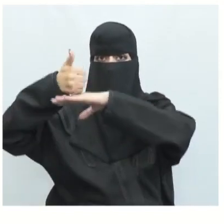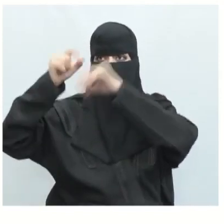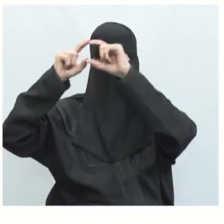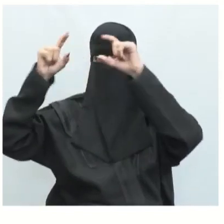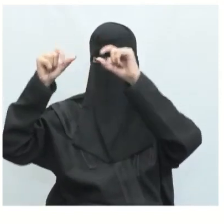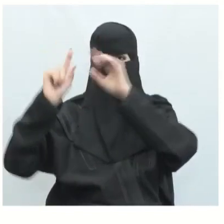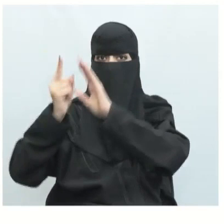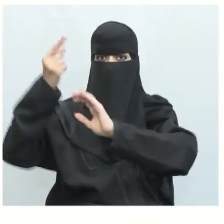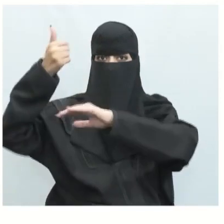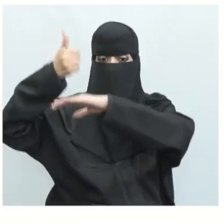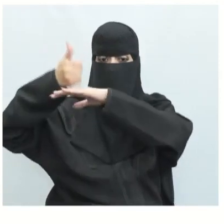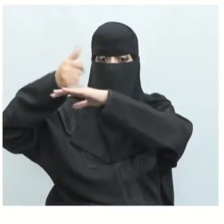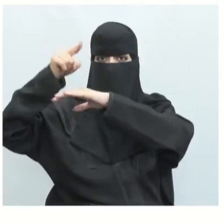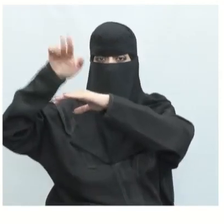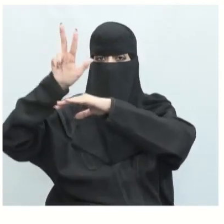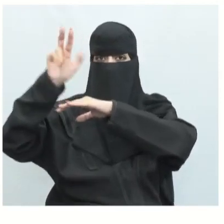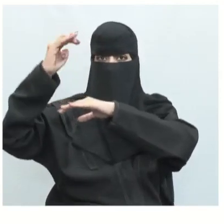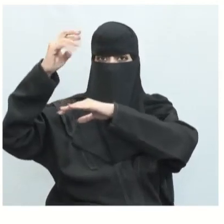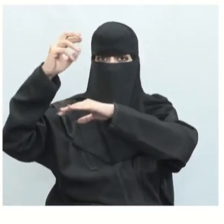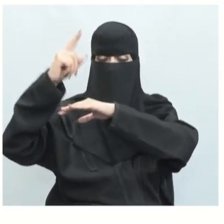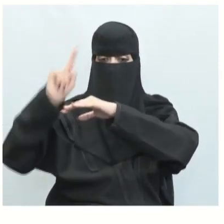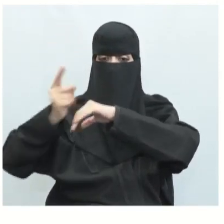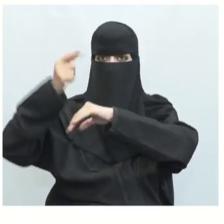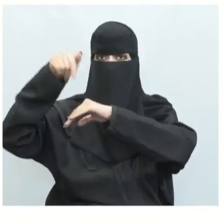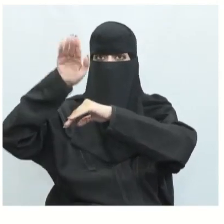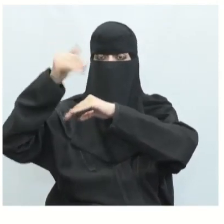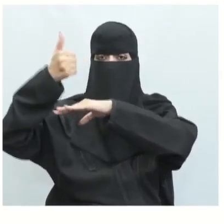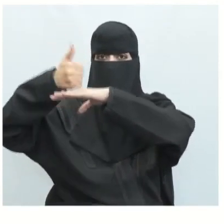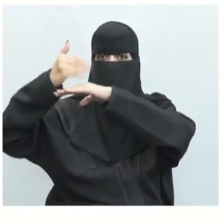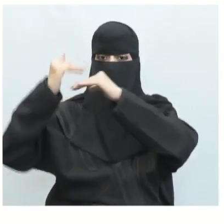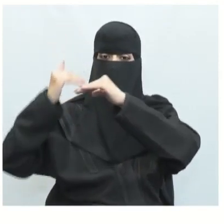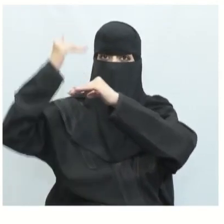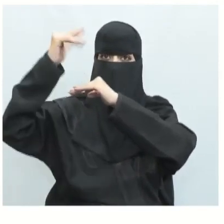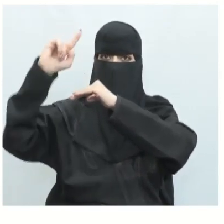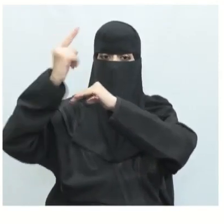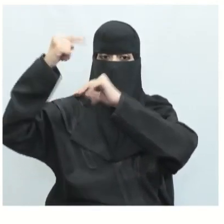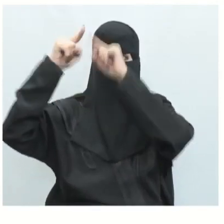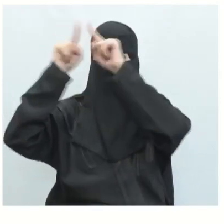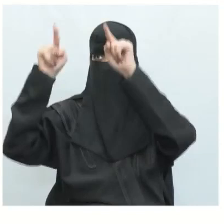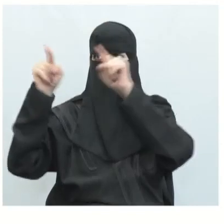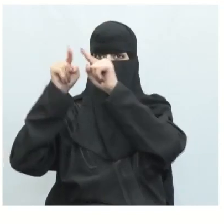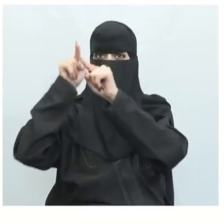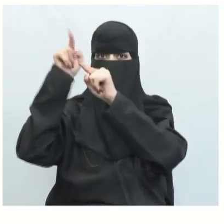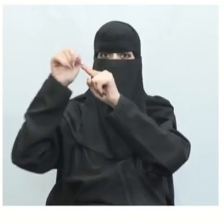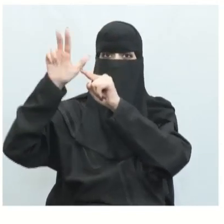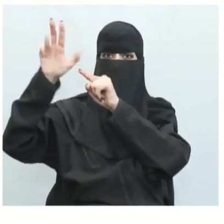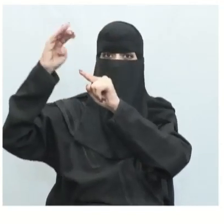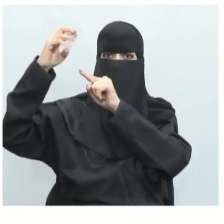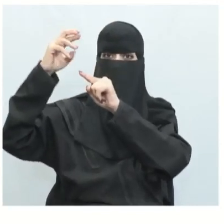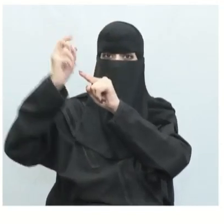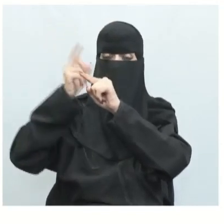عقده فريده تسمى الجذر كما اكدنا انه لدينا في المستوى الاول دائما في الشجره